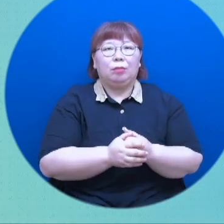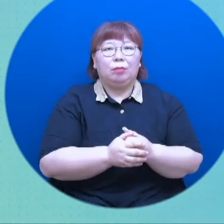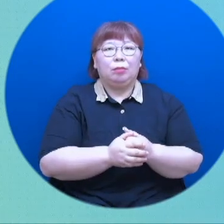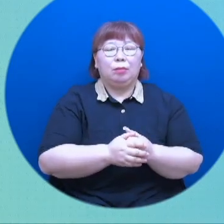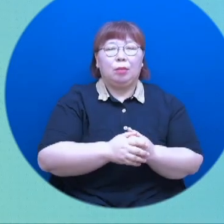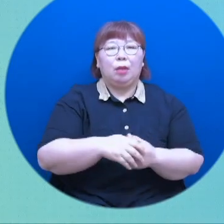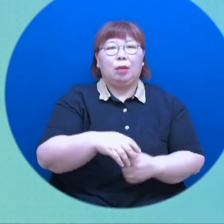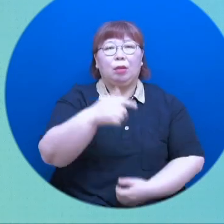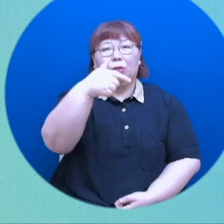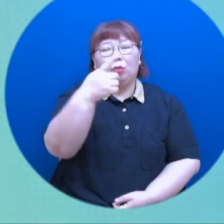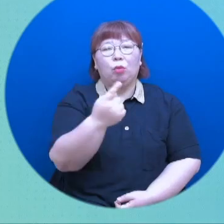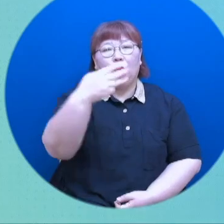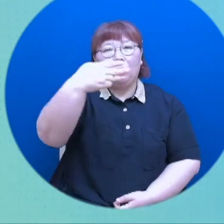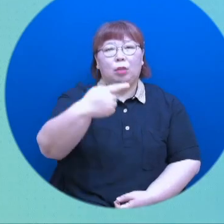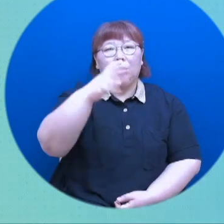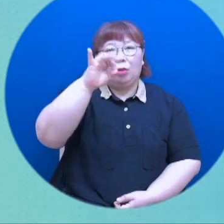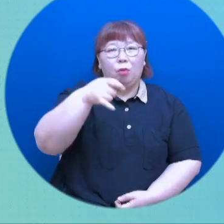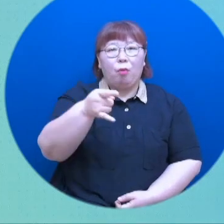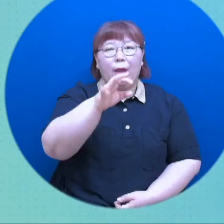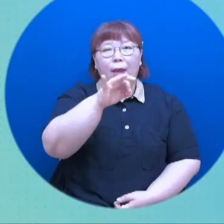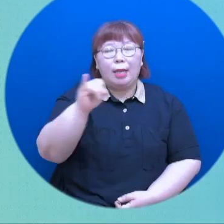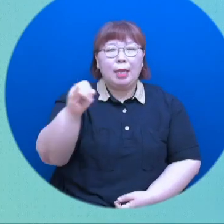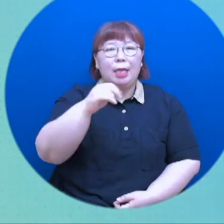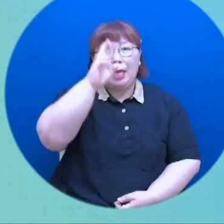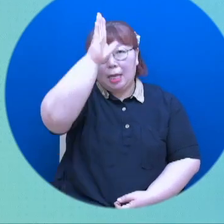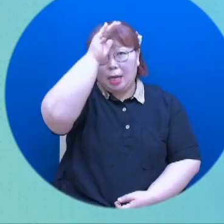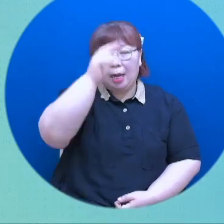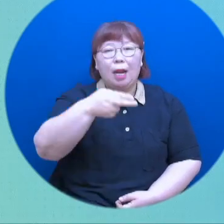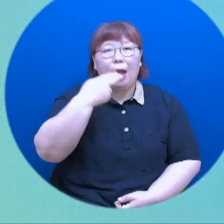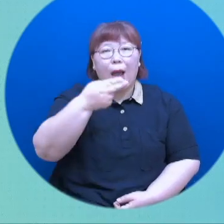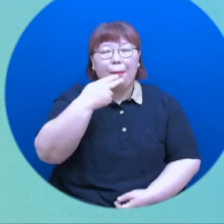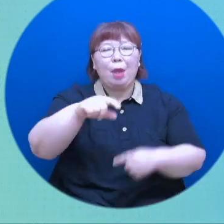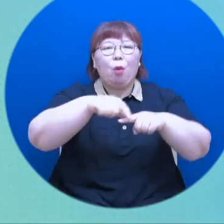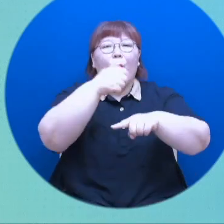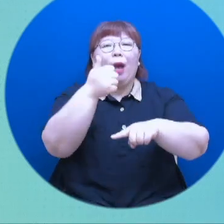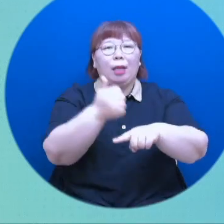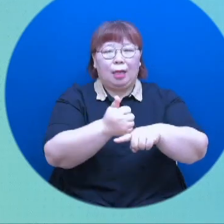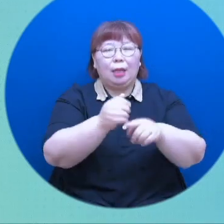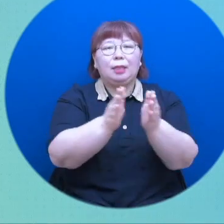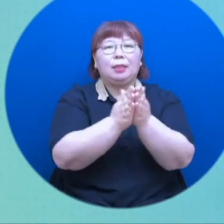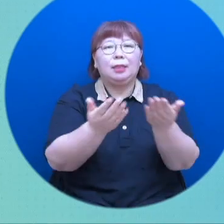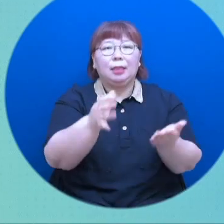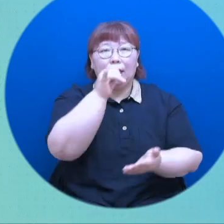왕 미스터 리 이야기 이렇게 붙어 있습니다.